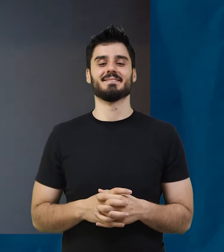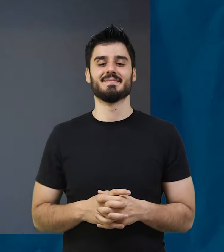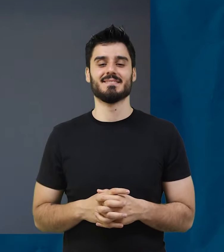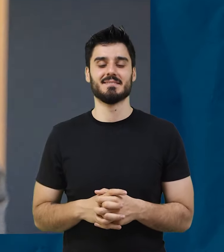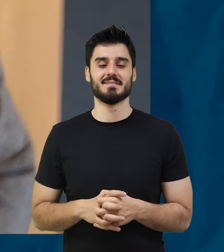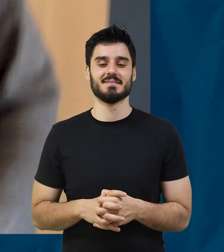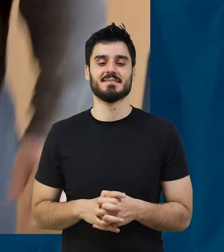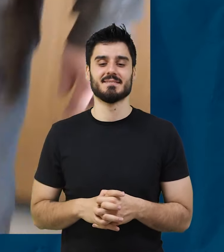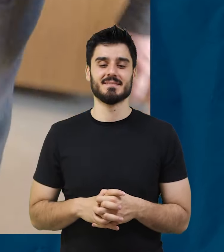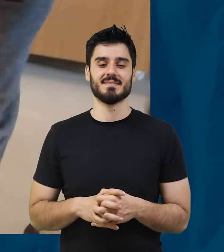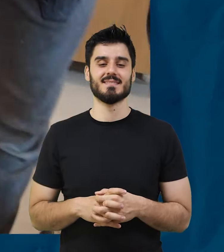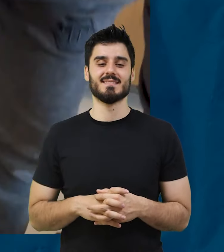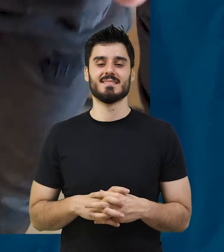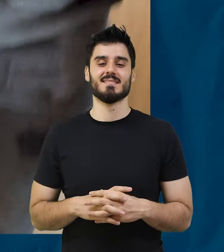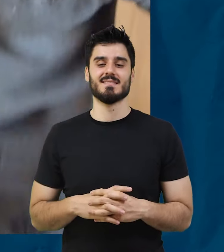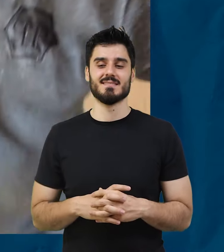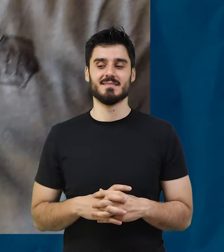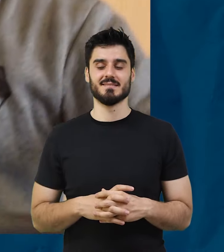Ще го направим за...